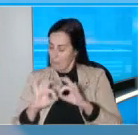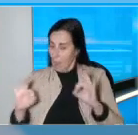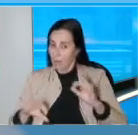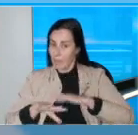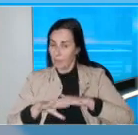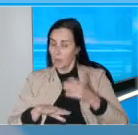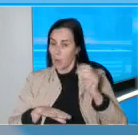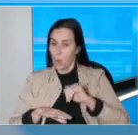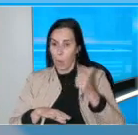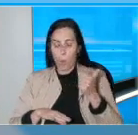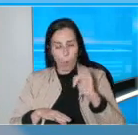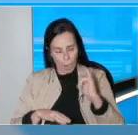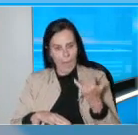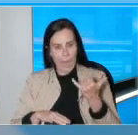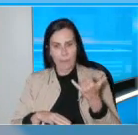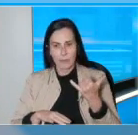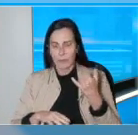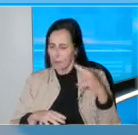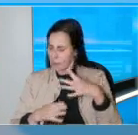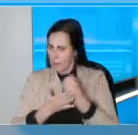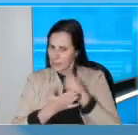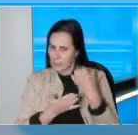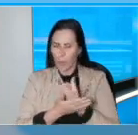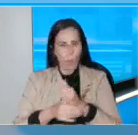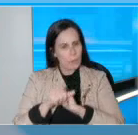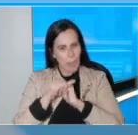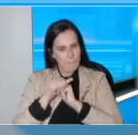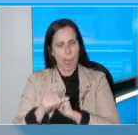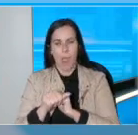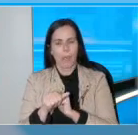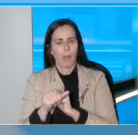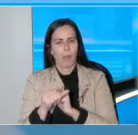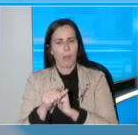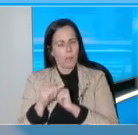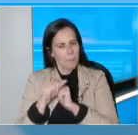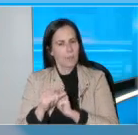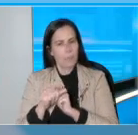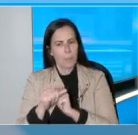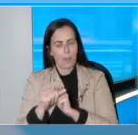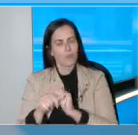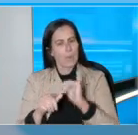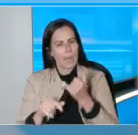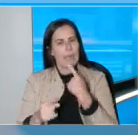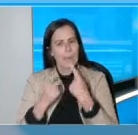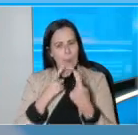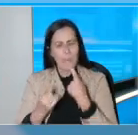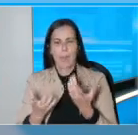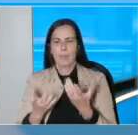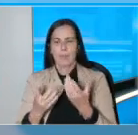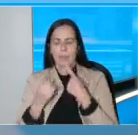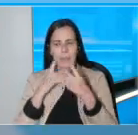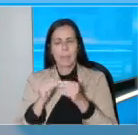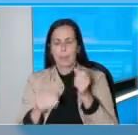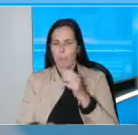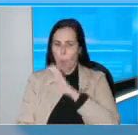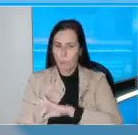שלו הוא אכן הגיע לכמה וכמה הישגים, הוא תמך בגישה של מסע ומתן, דיאלוג עם